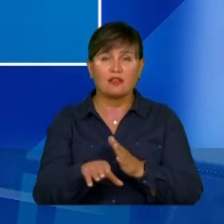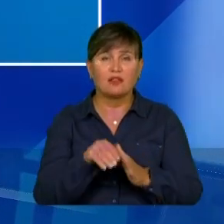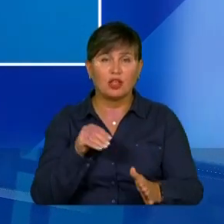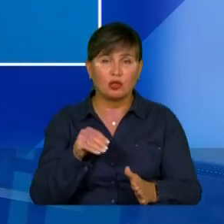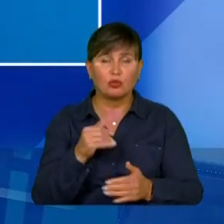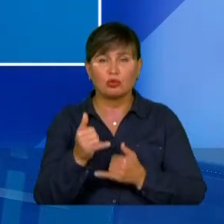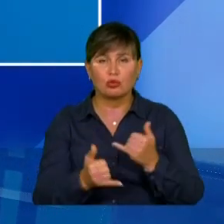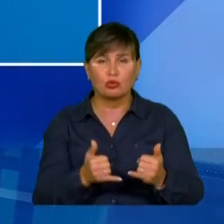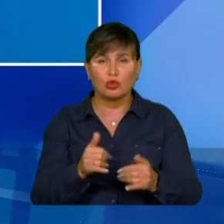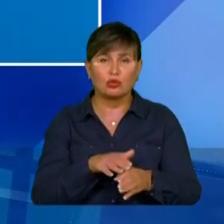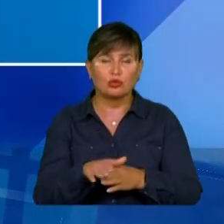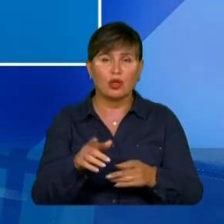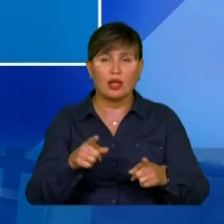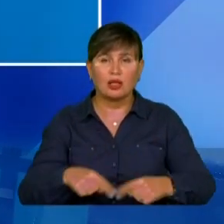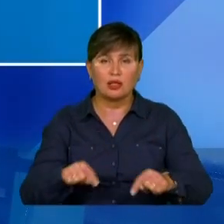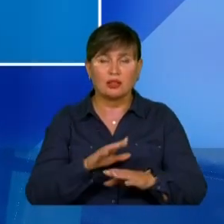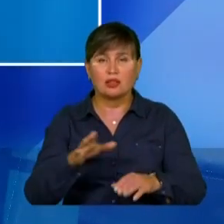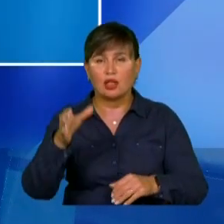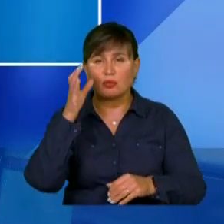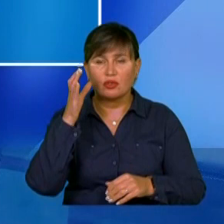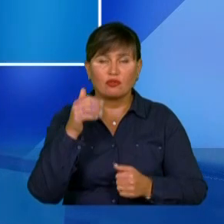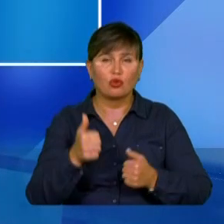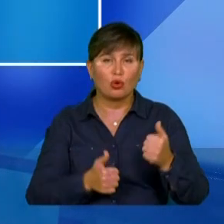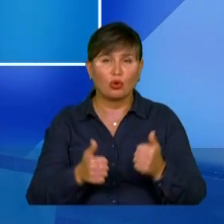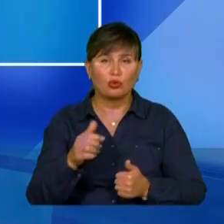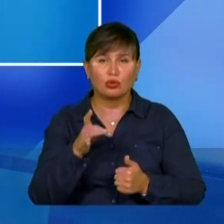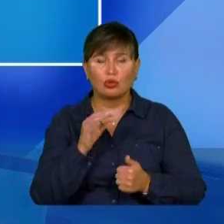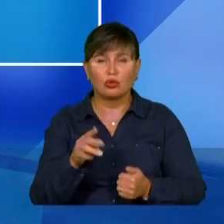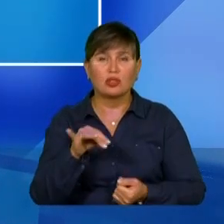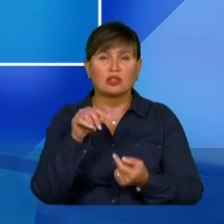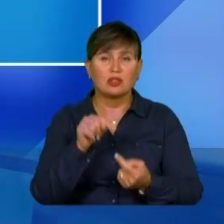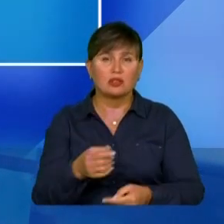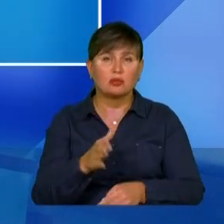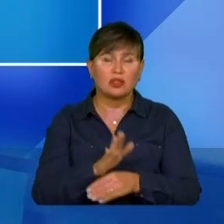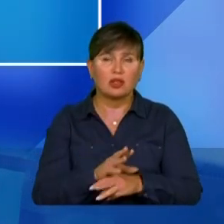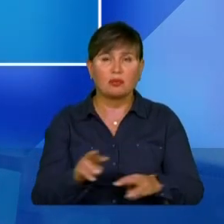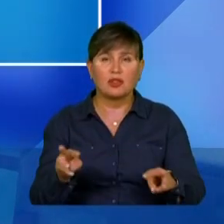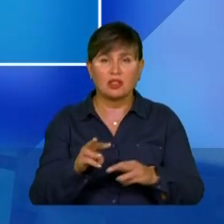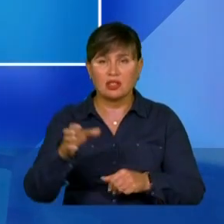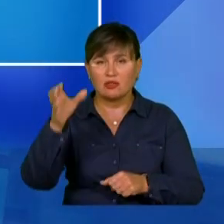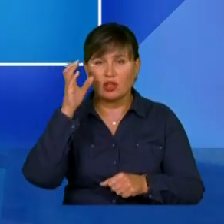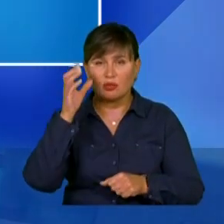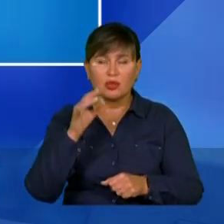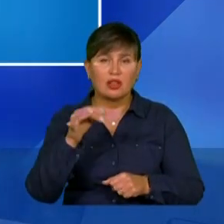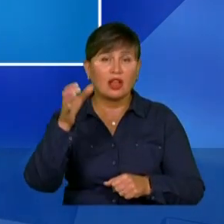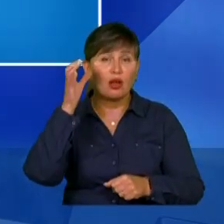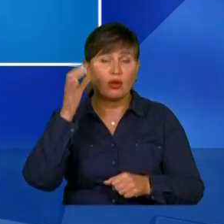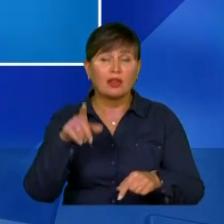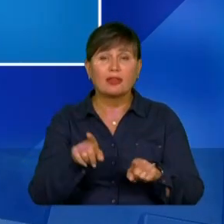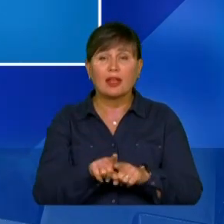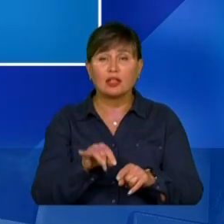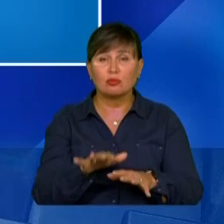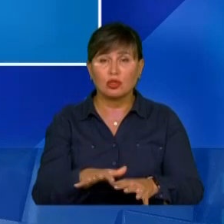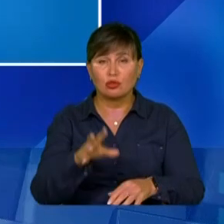услуг осуществляется организациями образования в конкурсный срок в соответствии с приказом Министерства образования и науки. Также из